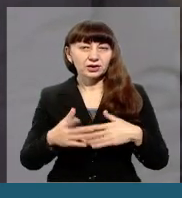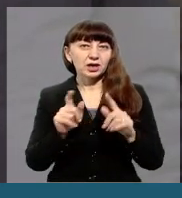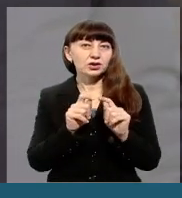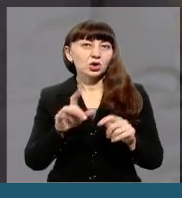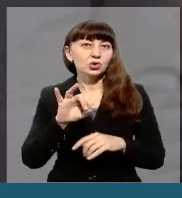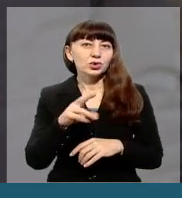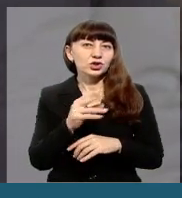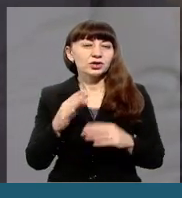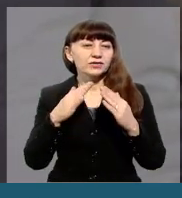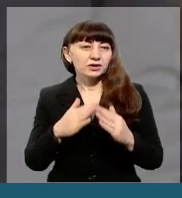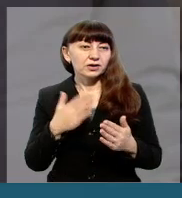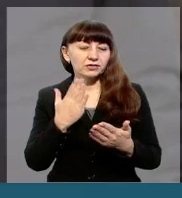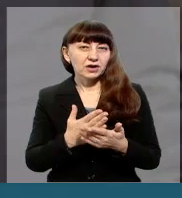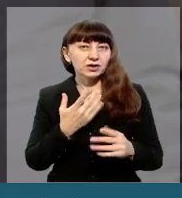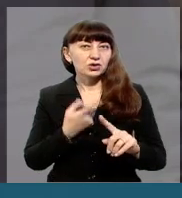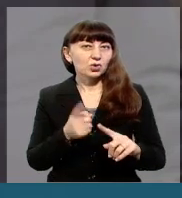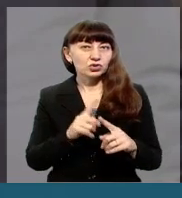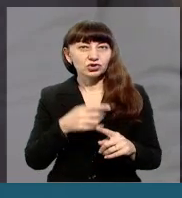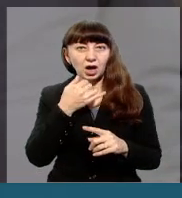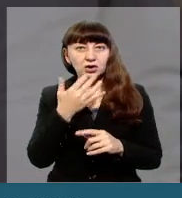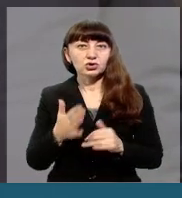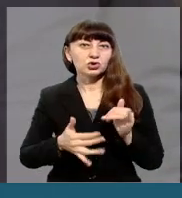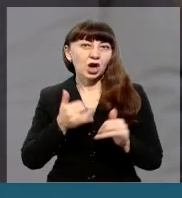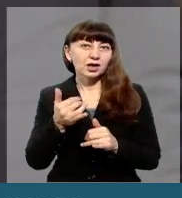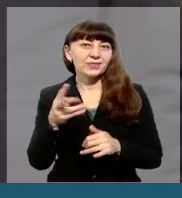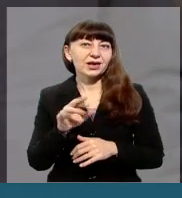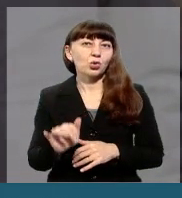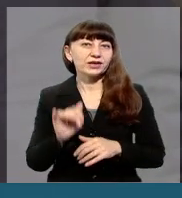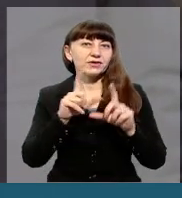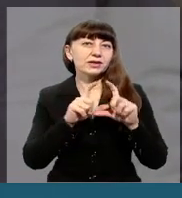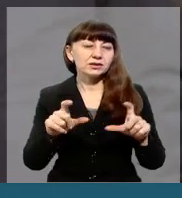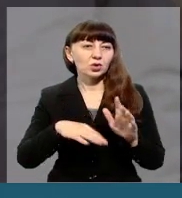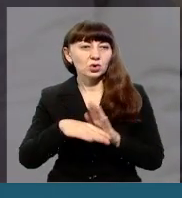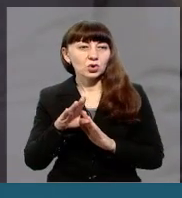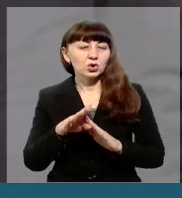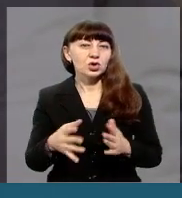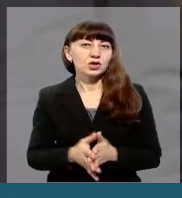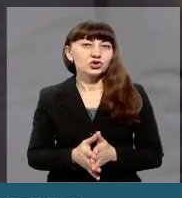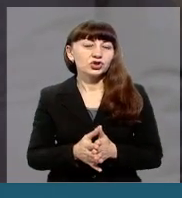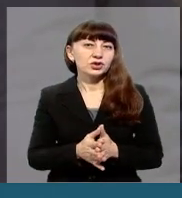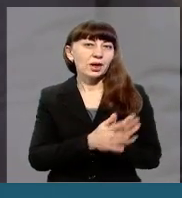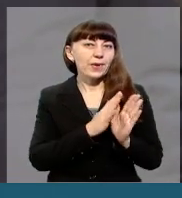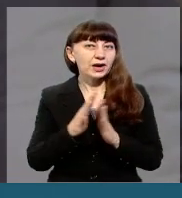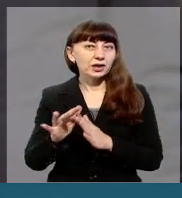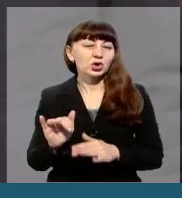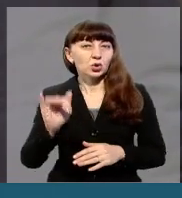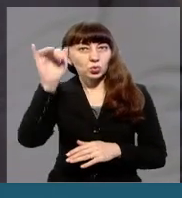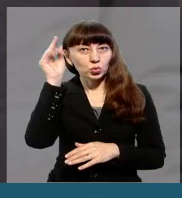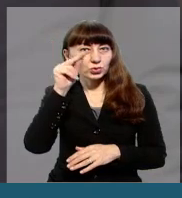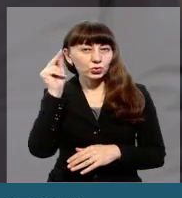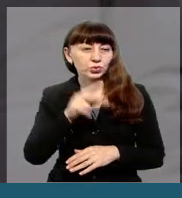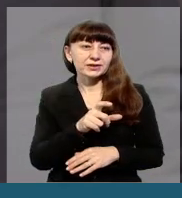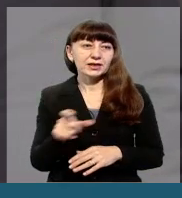қуанышты. Сонымен қатар жаңа студенттер үйінің ашылуы ол оқу орнының дамуында маңызды қадам болып табылады, және де